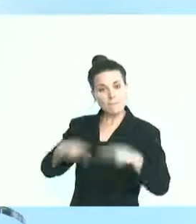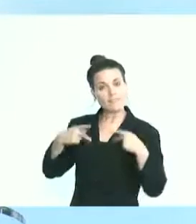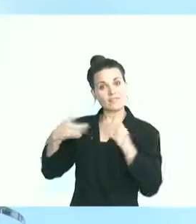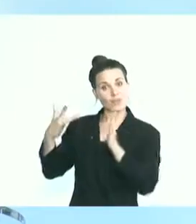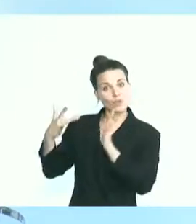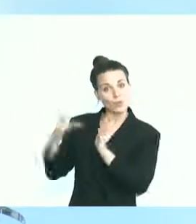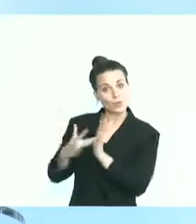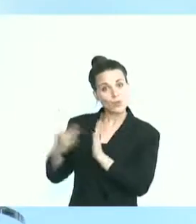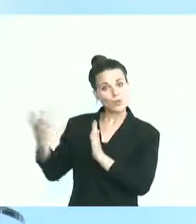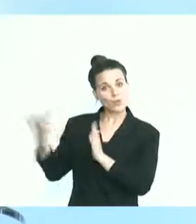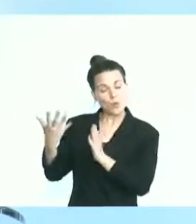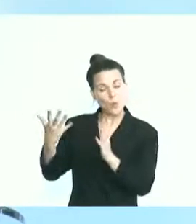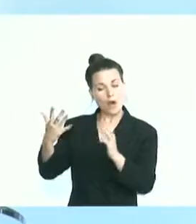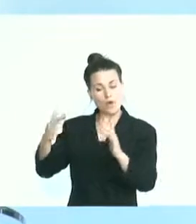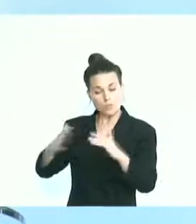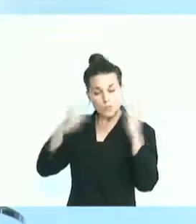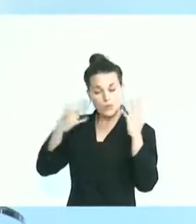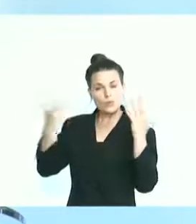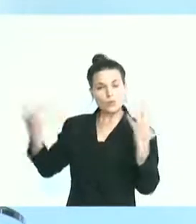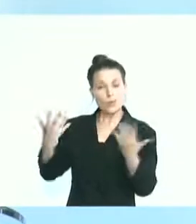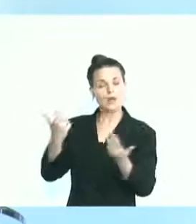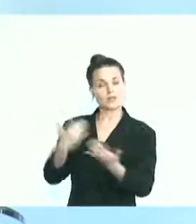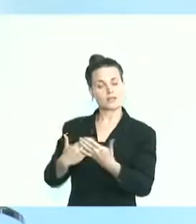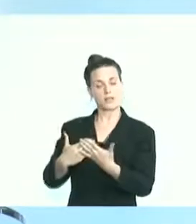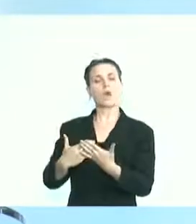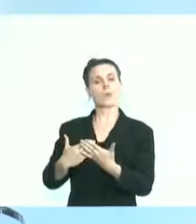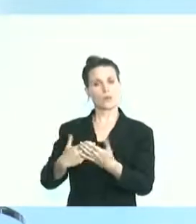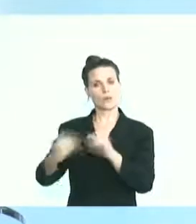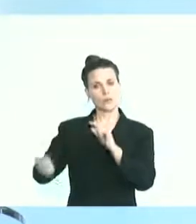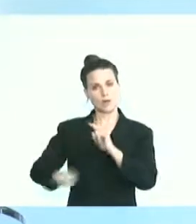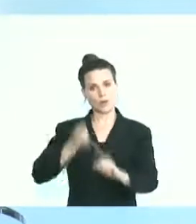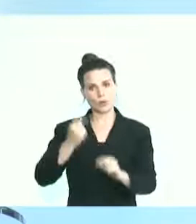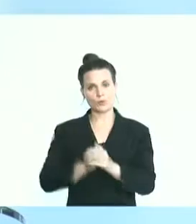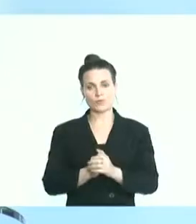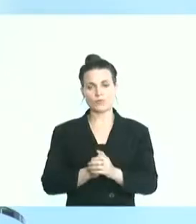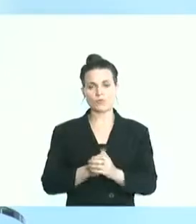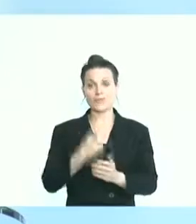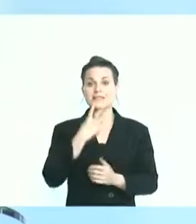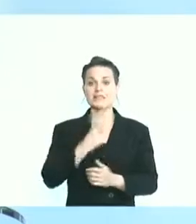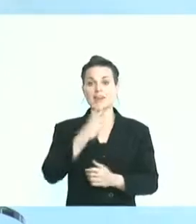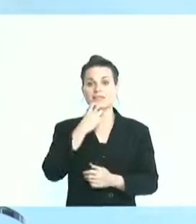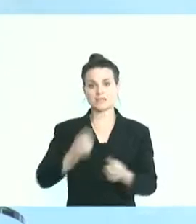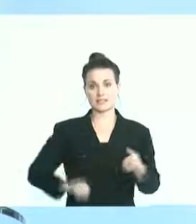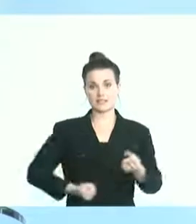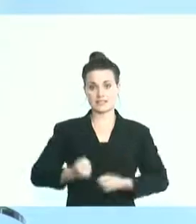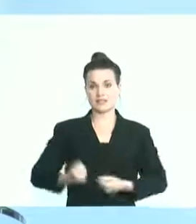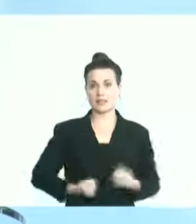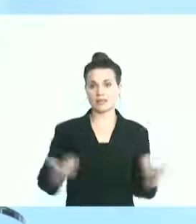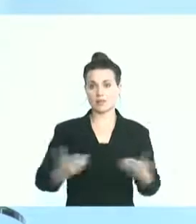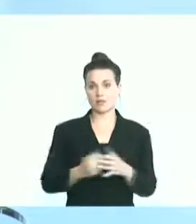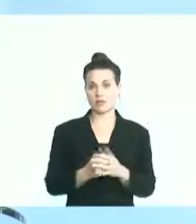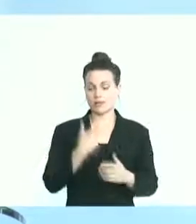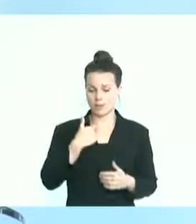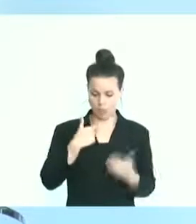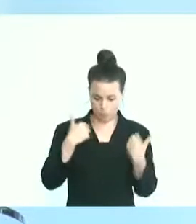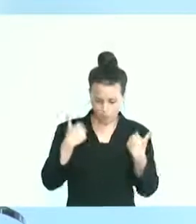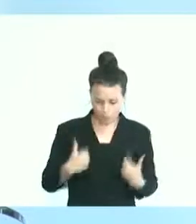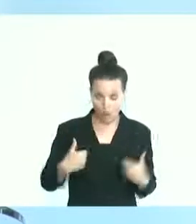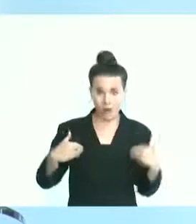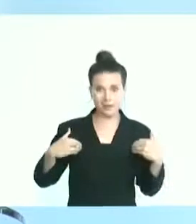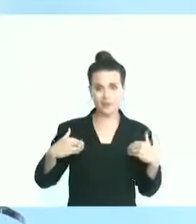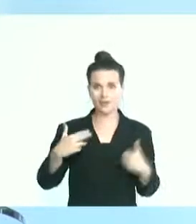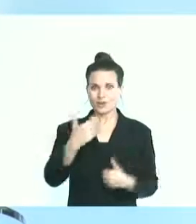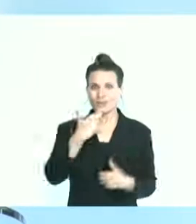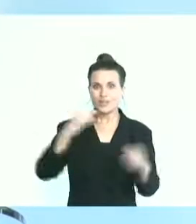profondeur. C'est d'abord, un service civique, c'est d'abord le pouvoir d'être utile. Et le pouvoir d'être utile sur un temps long, en s'en